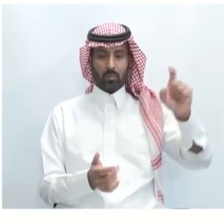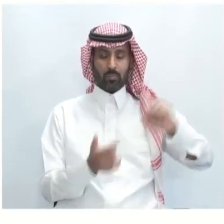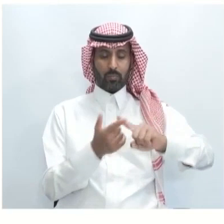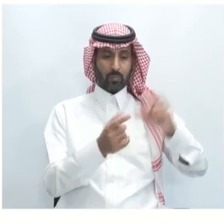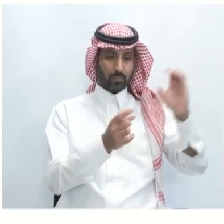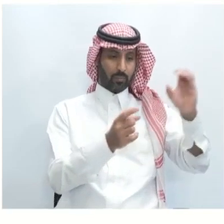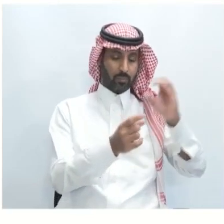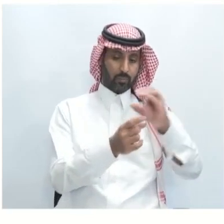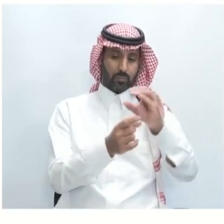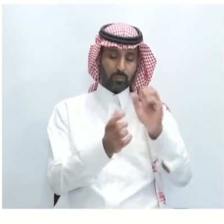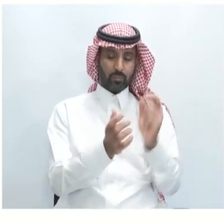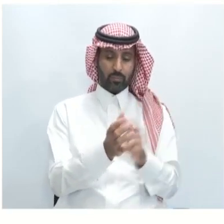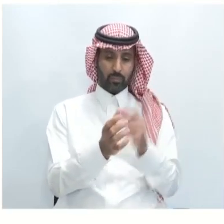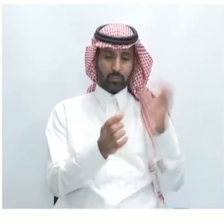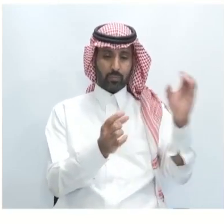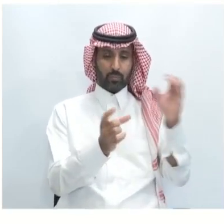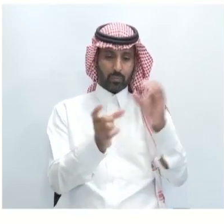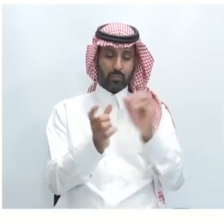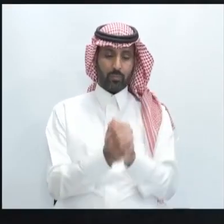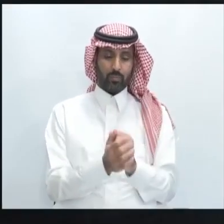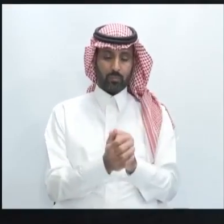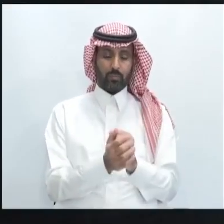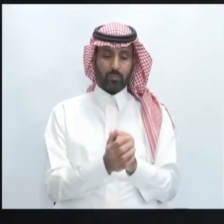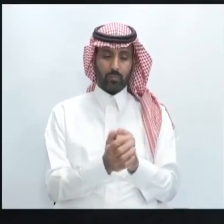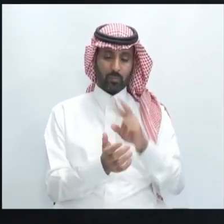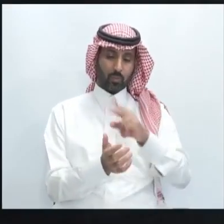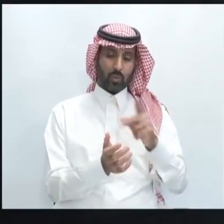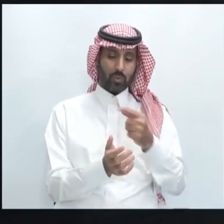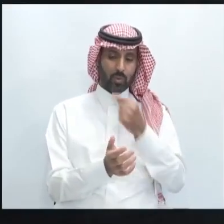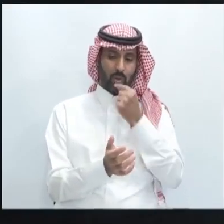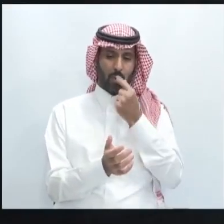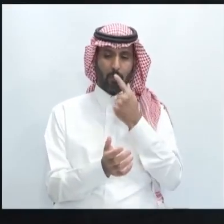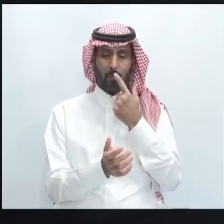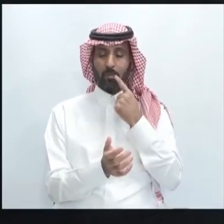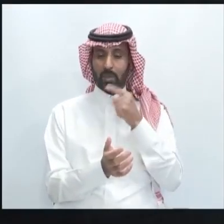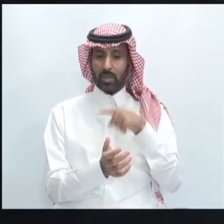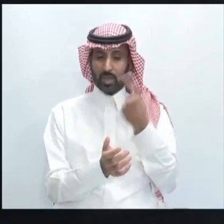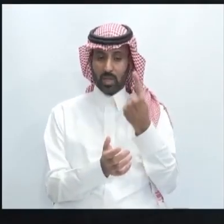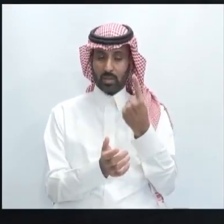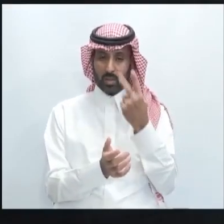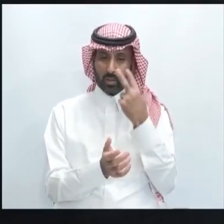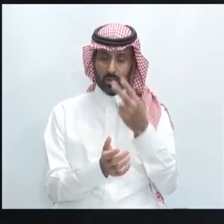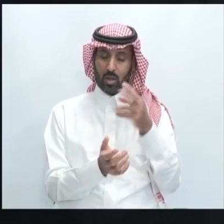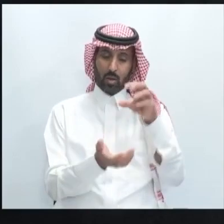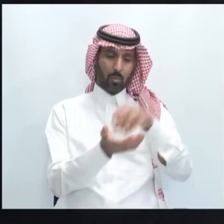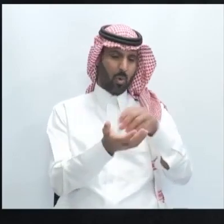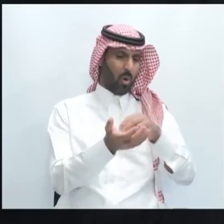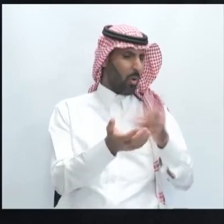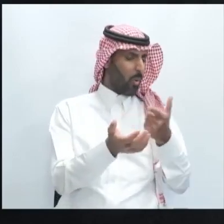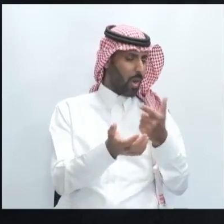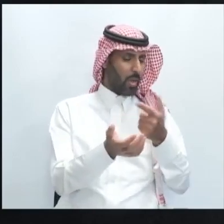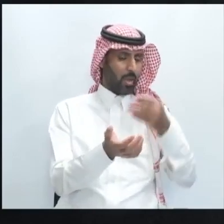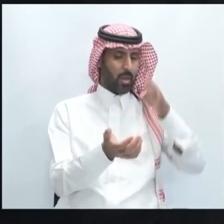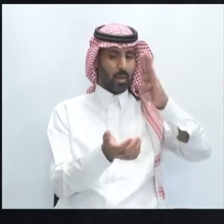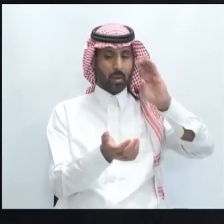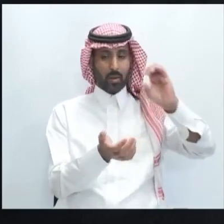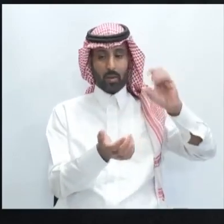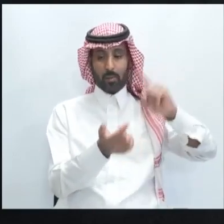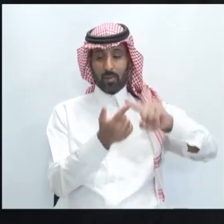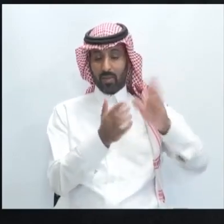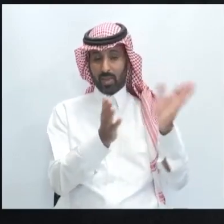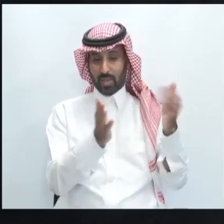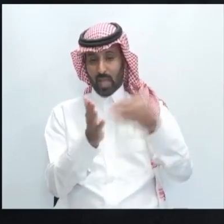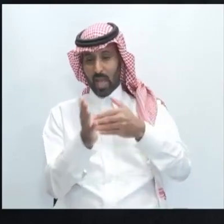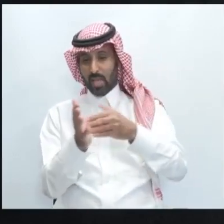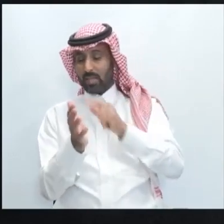كربون وكربون اذا هذه هي نوعين من السكريات الاحاديه حسب موقع الكربونيل اين سيكون اذا كان